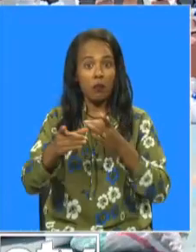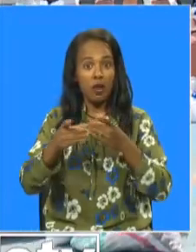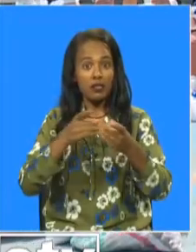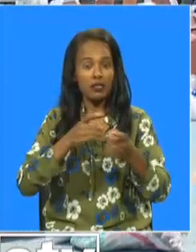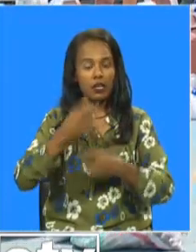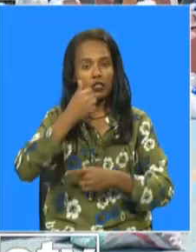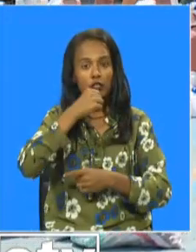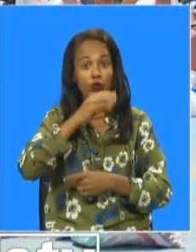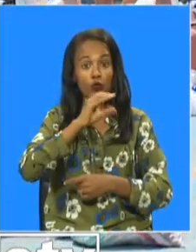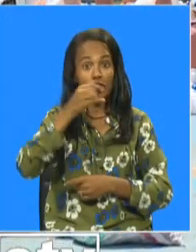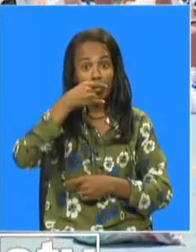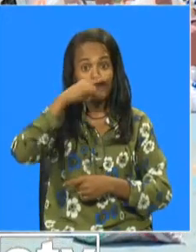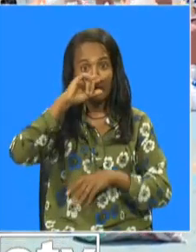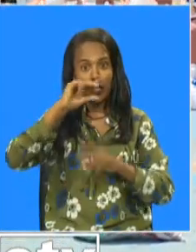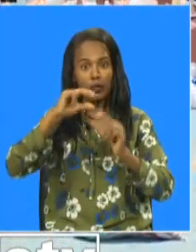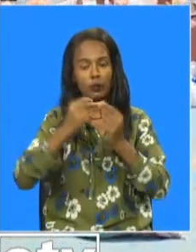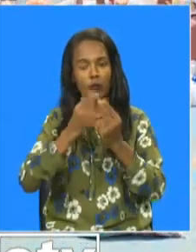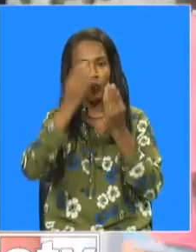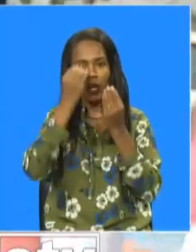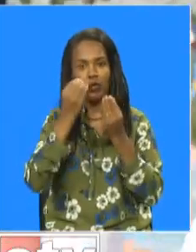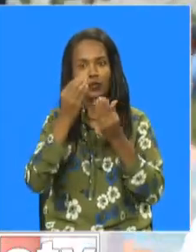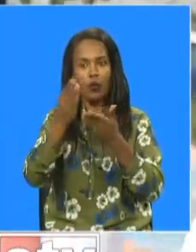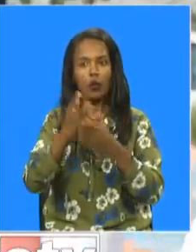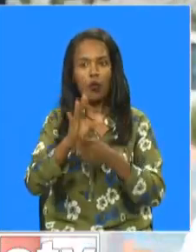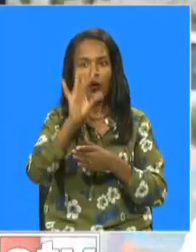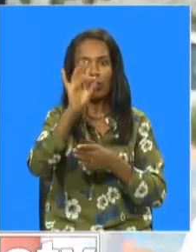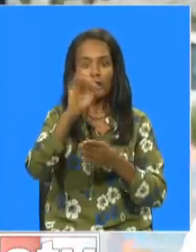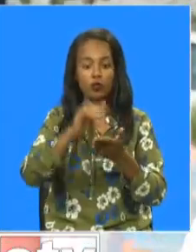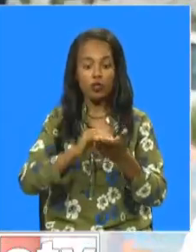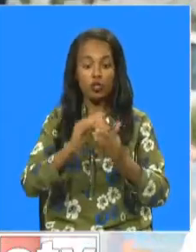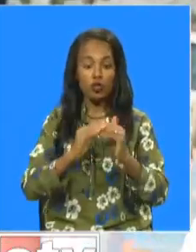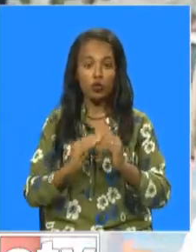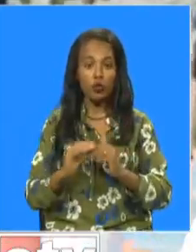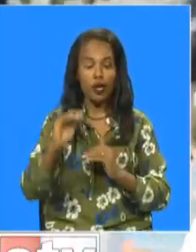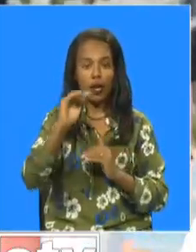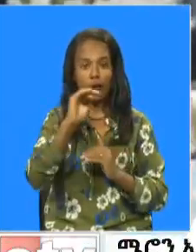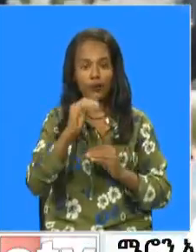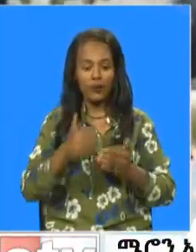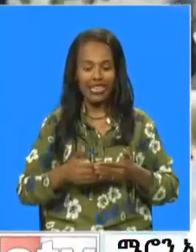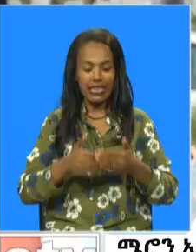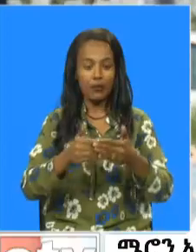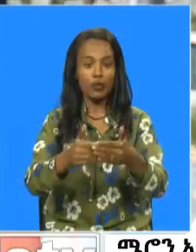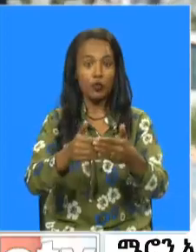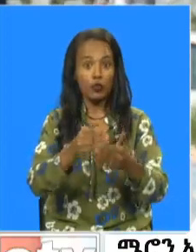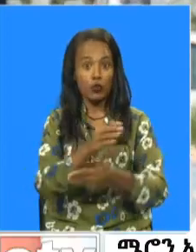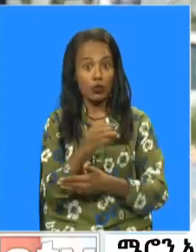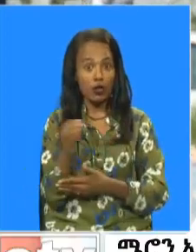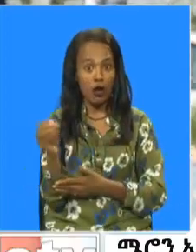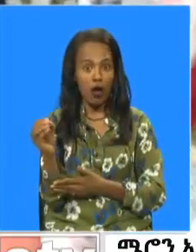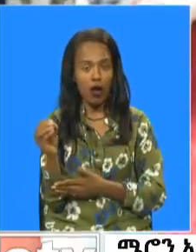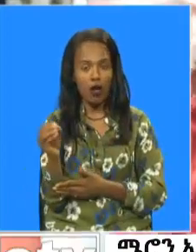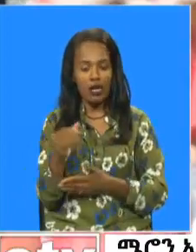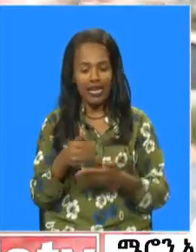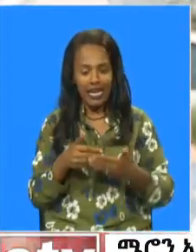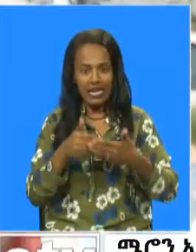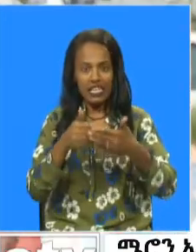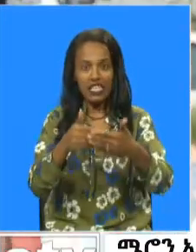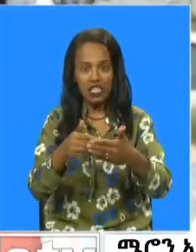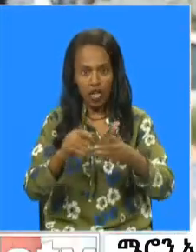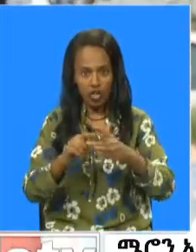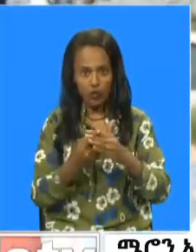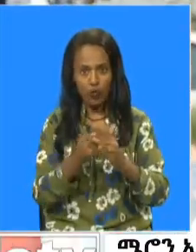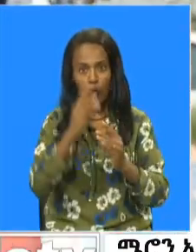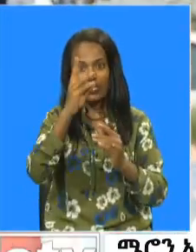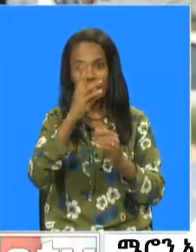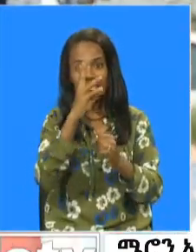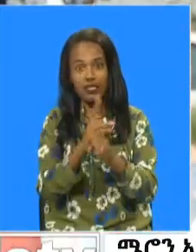አስተዳደር የሴቶችና ህፃናት ቢሮ ያስታወቀው። ከ8000 በላይ ነፍሰ ጡርና ከእርግዝና ጀምሮ እስከ 6